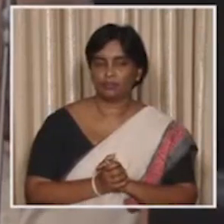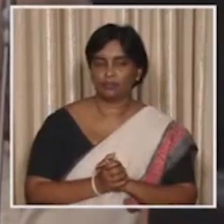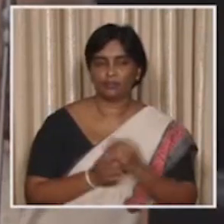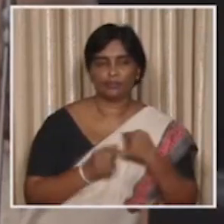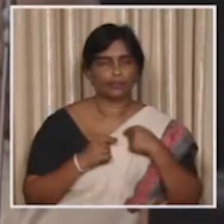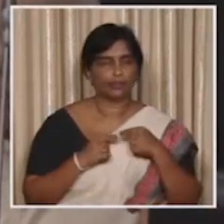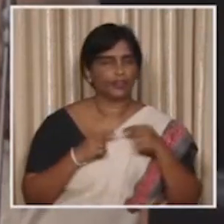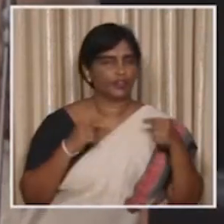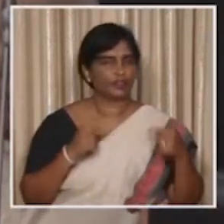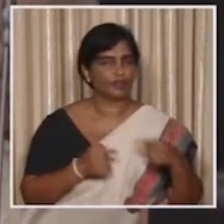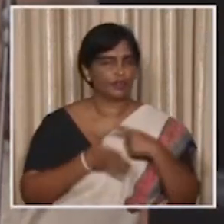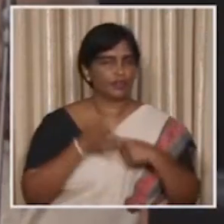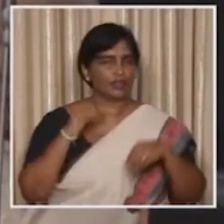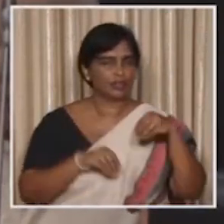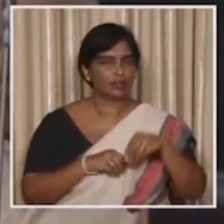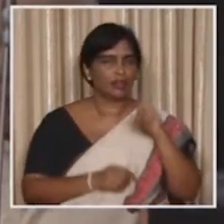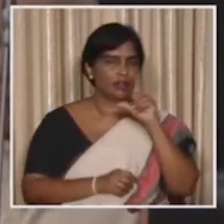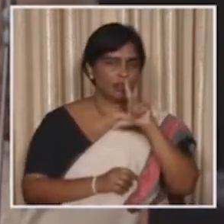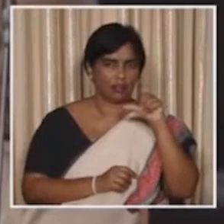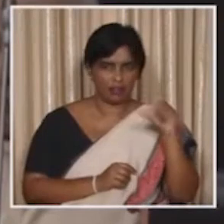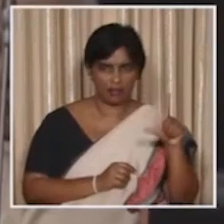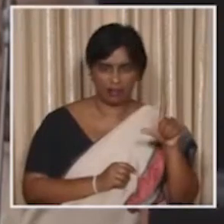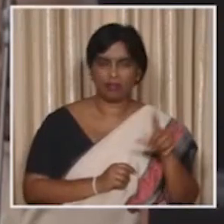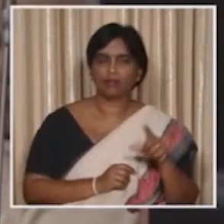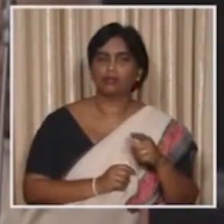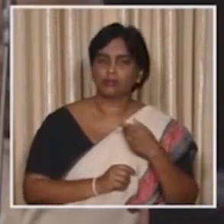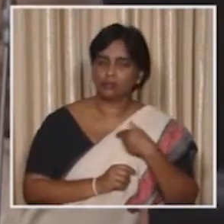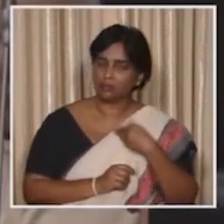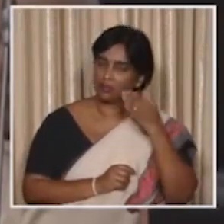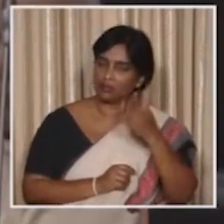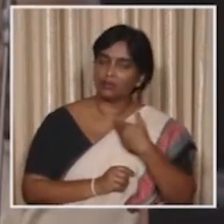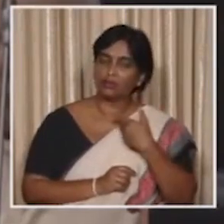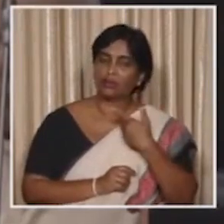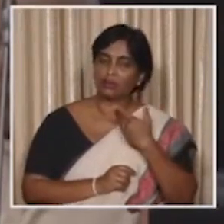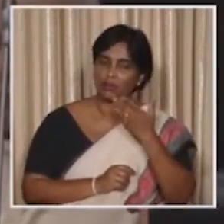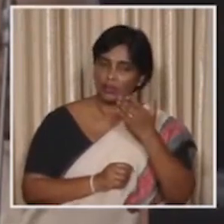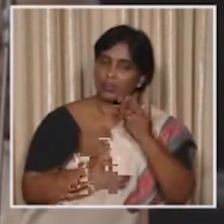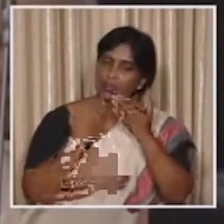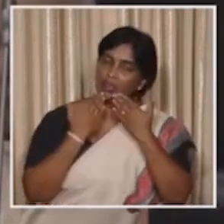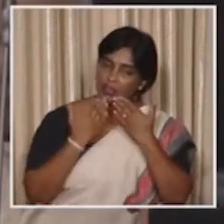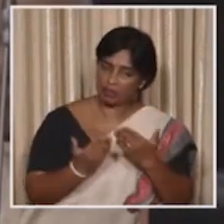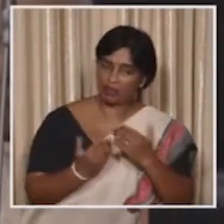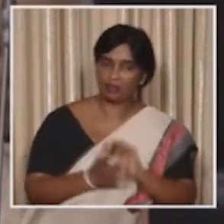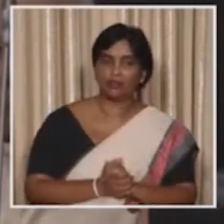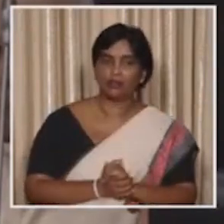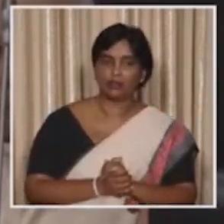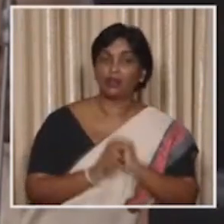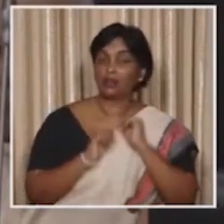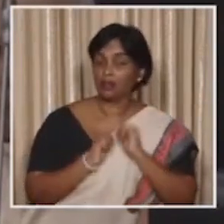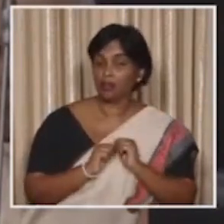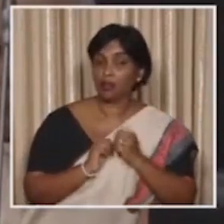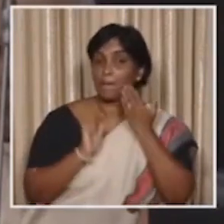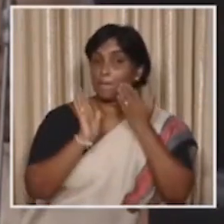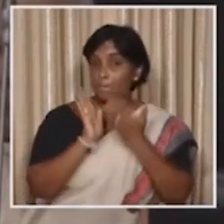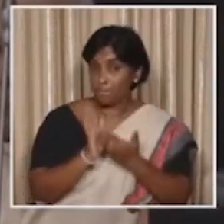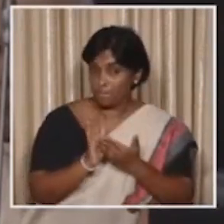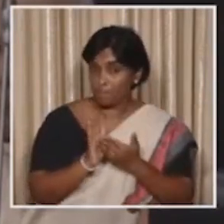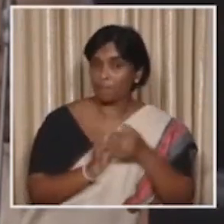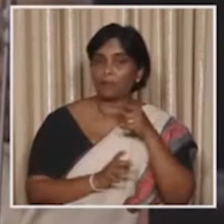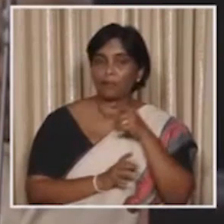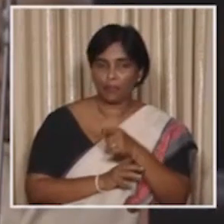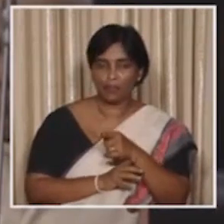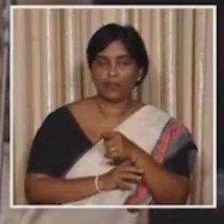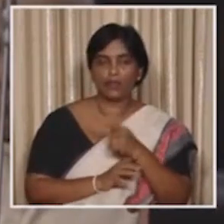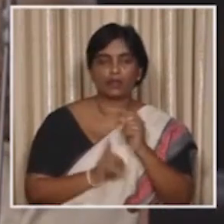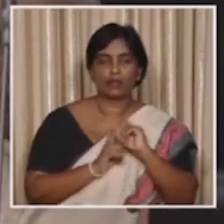විරුද්ධව ඡන්දෙ දුන්න 77ක් මම ඒ අයටත් විශ්වාස ඒ අයටත් ස්තුති කරනවා. මොකද ඒ අය පෙන්නවා ඒ අයට